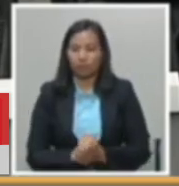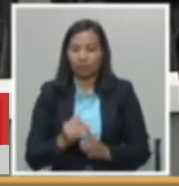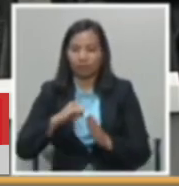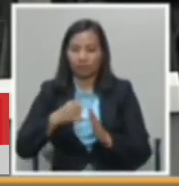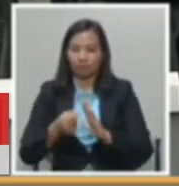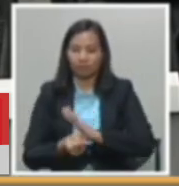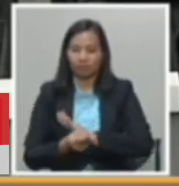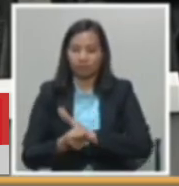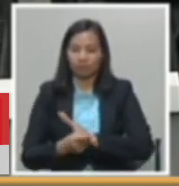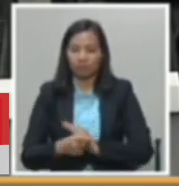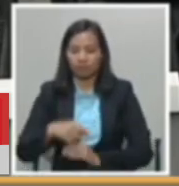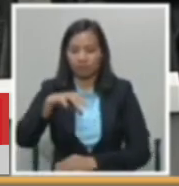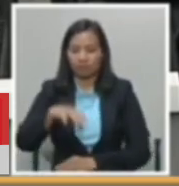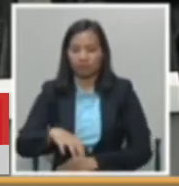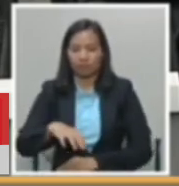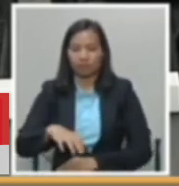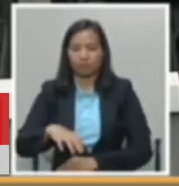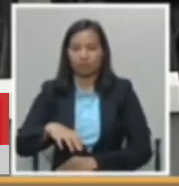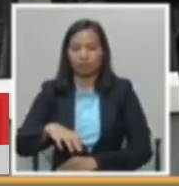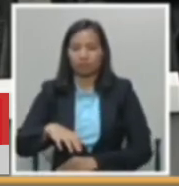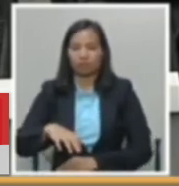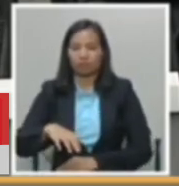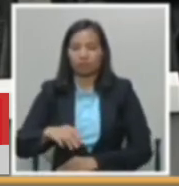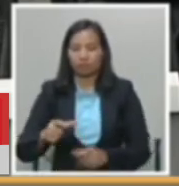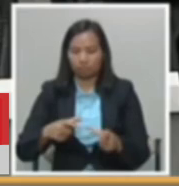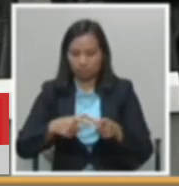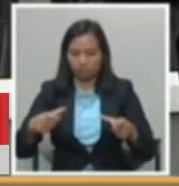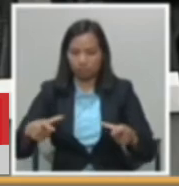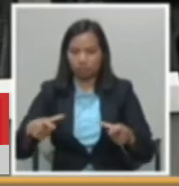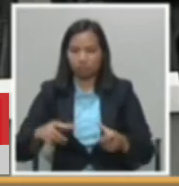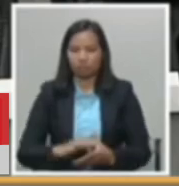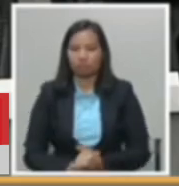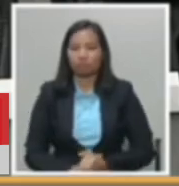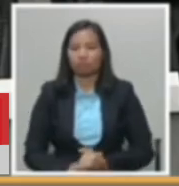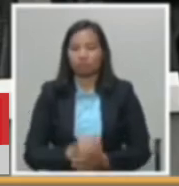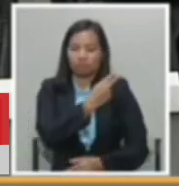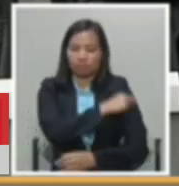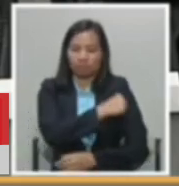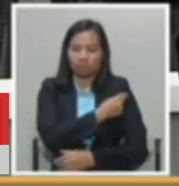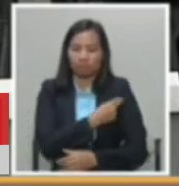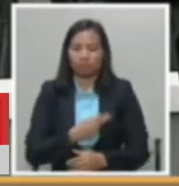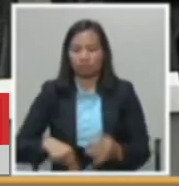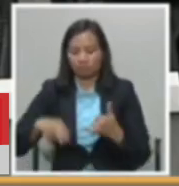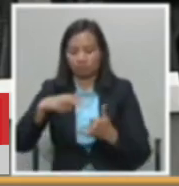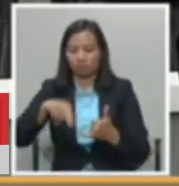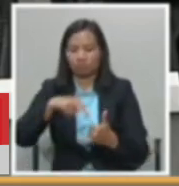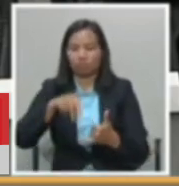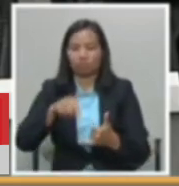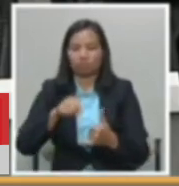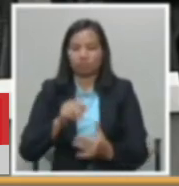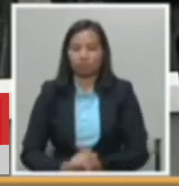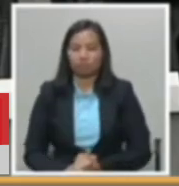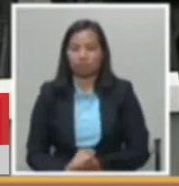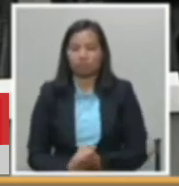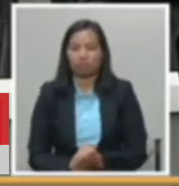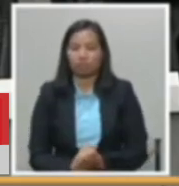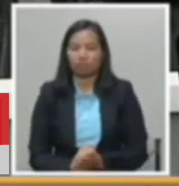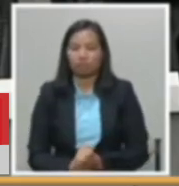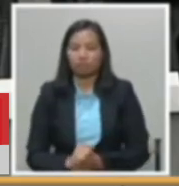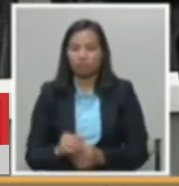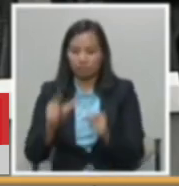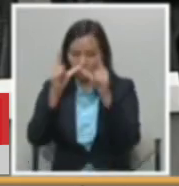ษนั้นก็มีแค่โรงพยาบาลใหญ่ๆเพราะว่าขาดอายุรแพทย์ต้องมีเอาท์ซอร์สมาทําแล้วเอาซอสมาทำนั้น